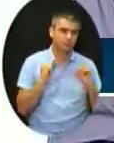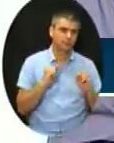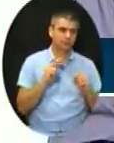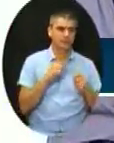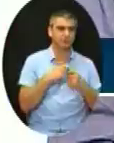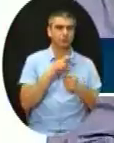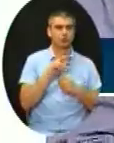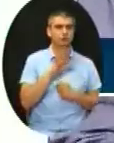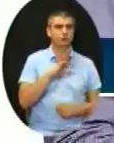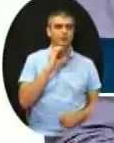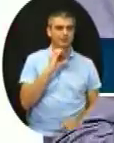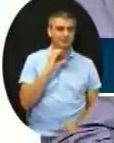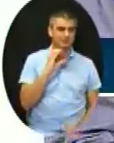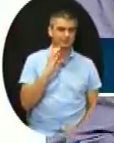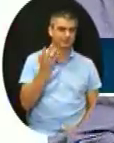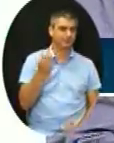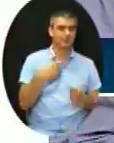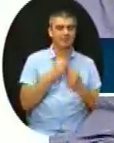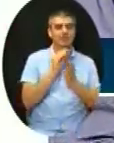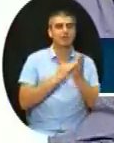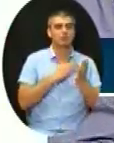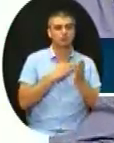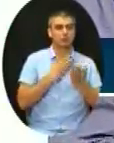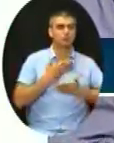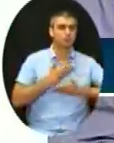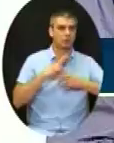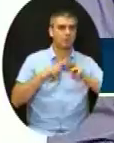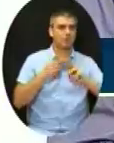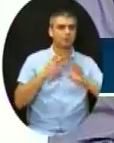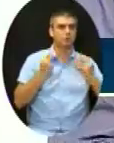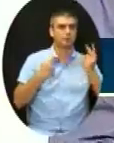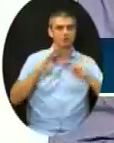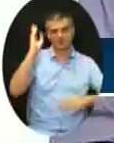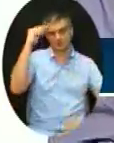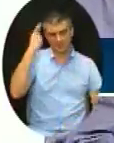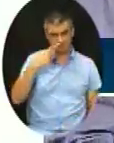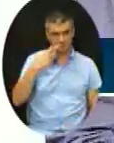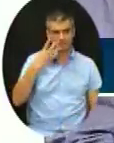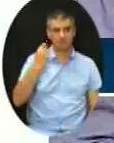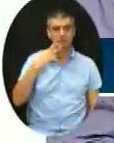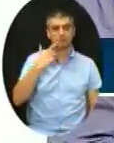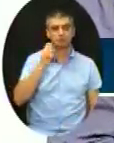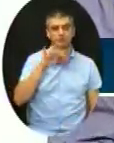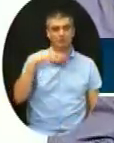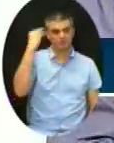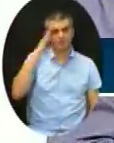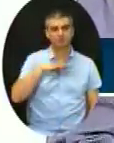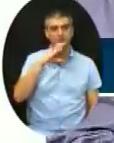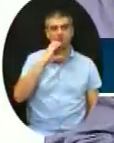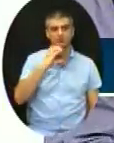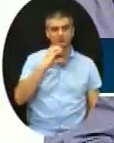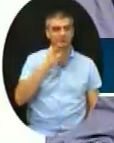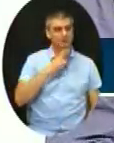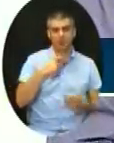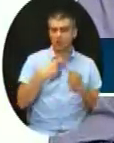הנושא של שטח סי. כאמור, לפי הנתונים שלנו שמקובלים בעולם, יש הרבה יותר פלסטינים, הרבה יותר מ-70 אלף פלסטינים בשטח סי.